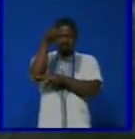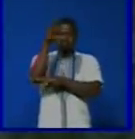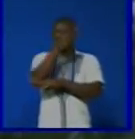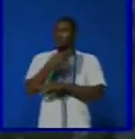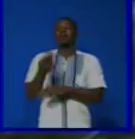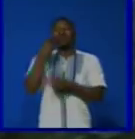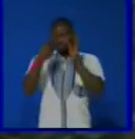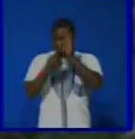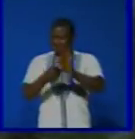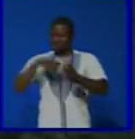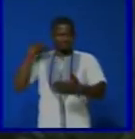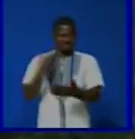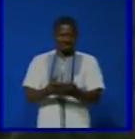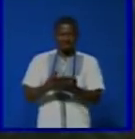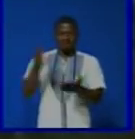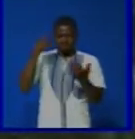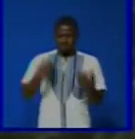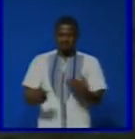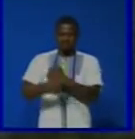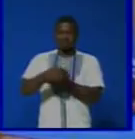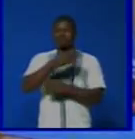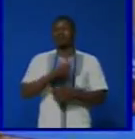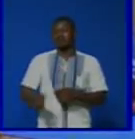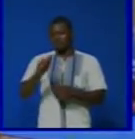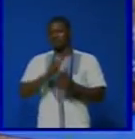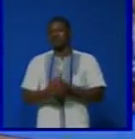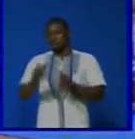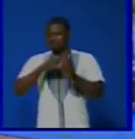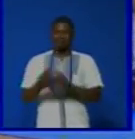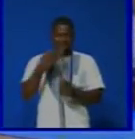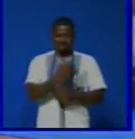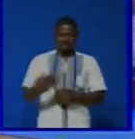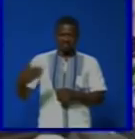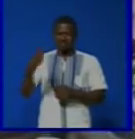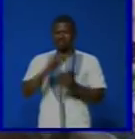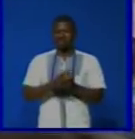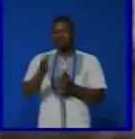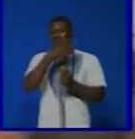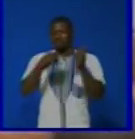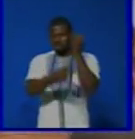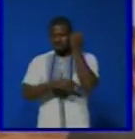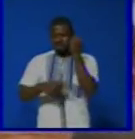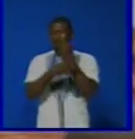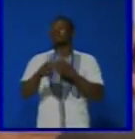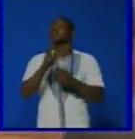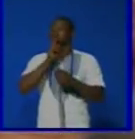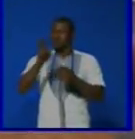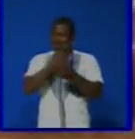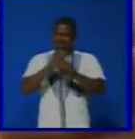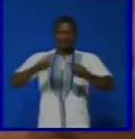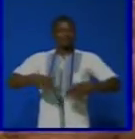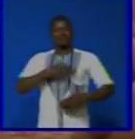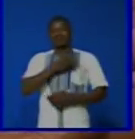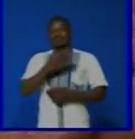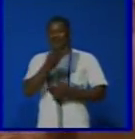moisson. Aujourd'hui, les fils et filles du canton de Zitengasongo sont reconnaissants. Et par cette